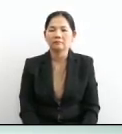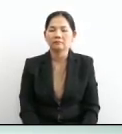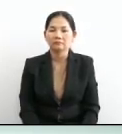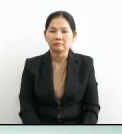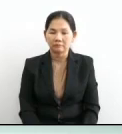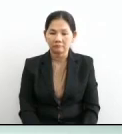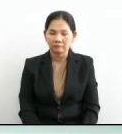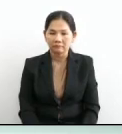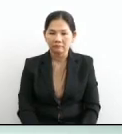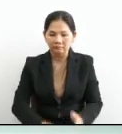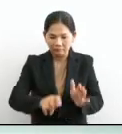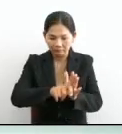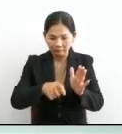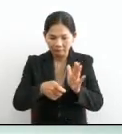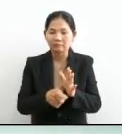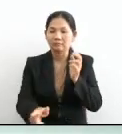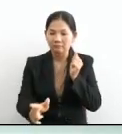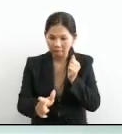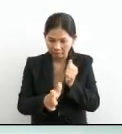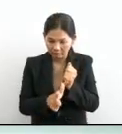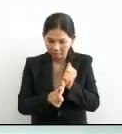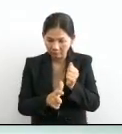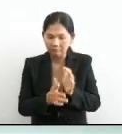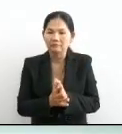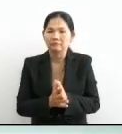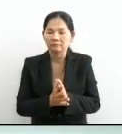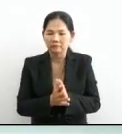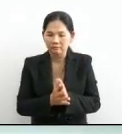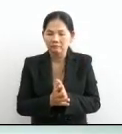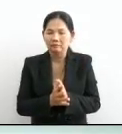chàng chấn không xa rồi dương thay ní chà dương riêng